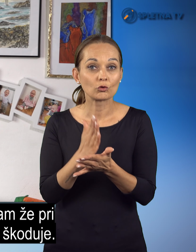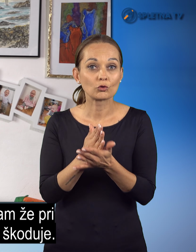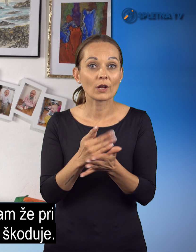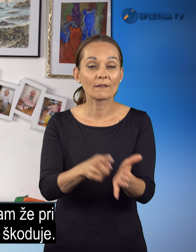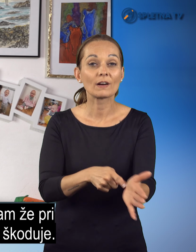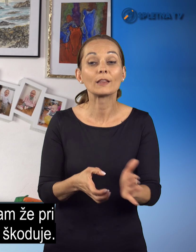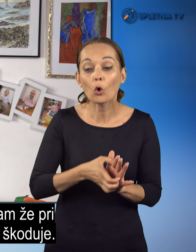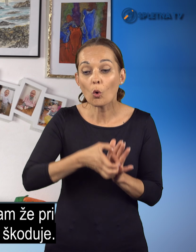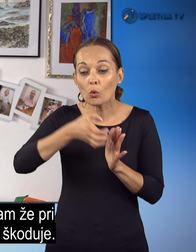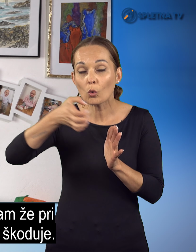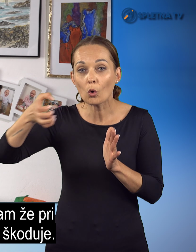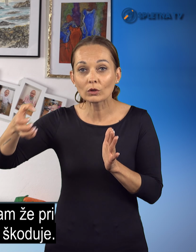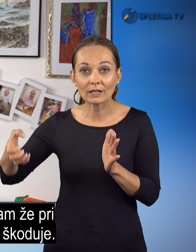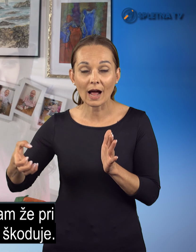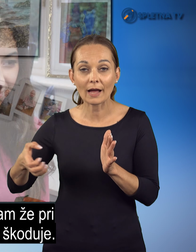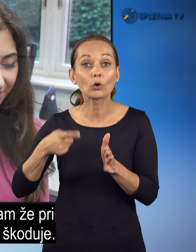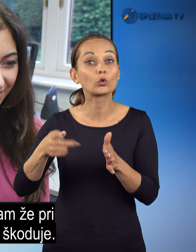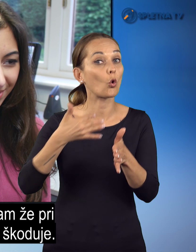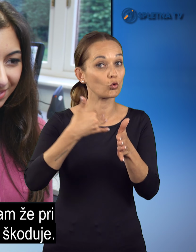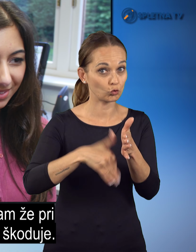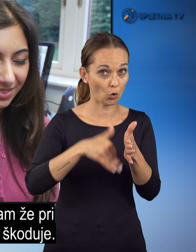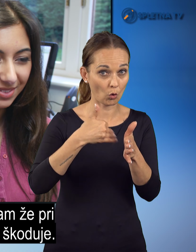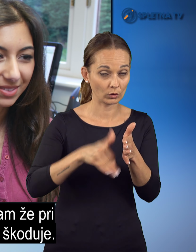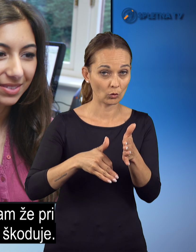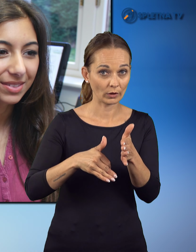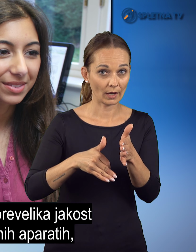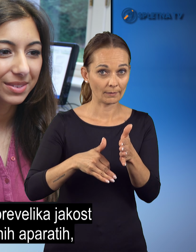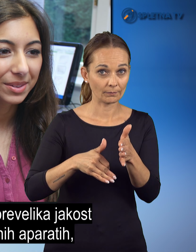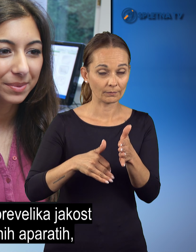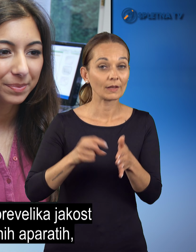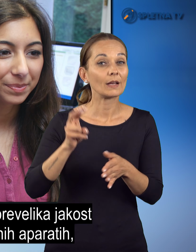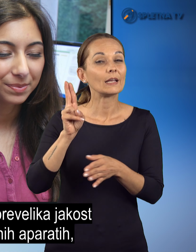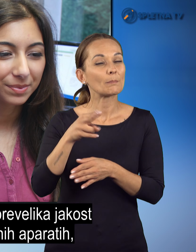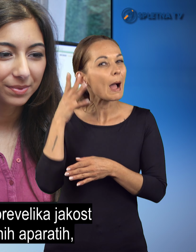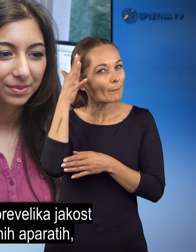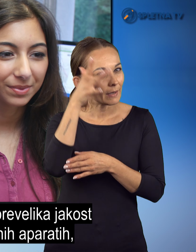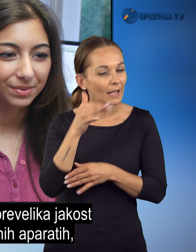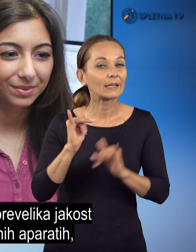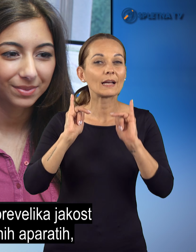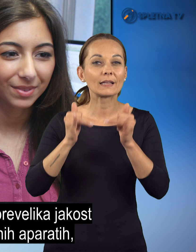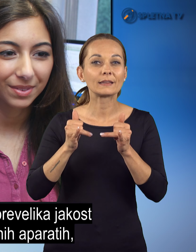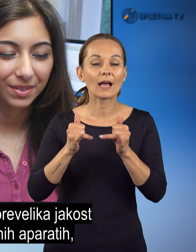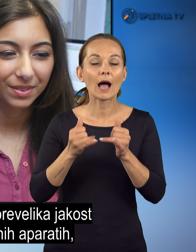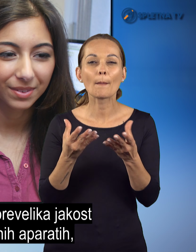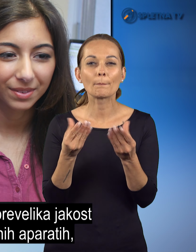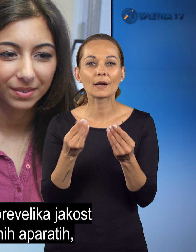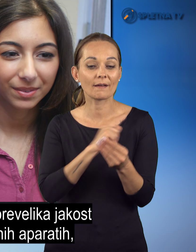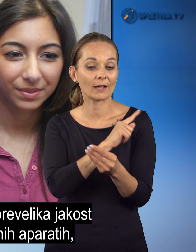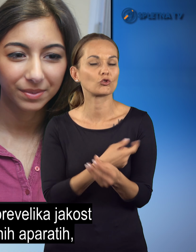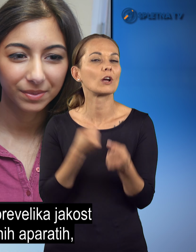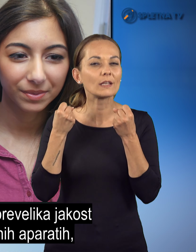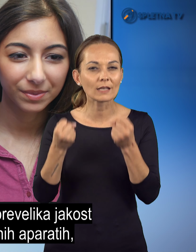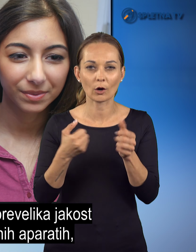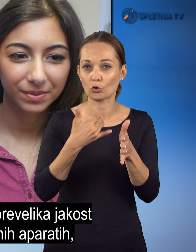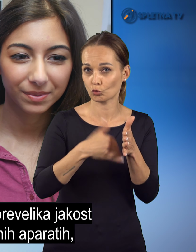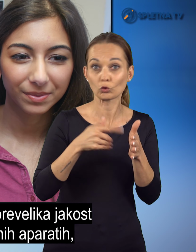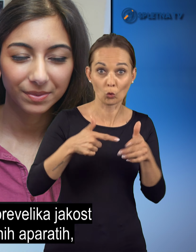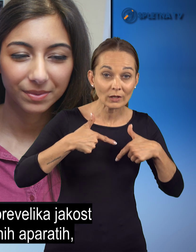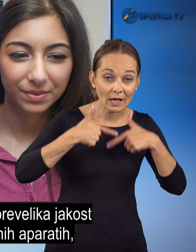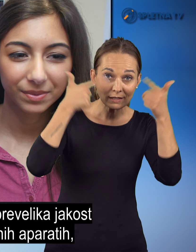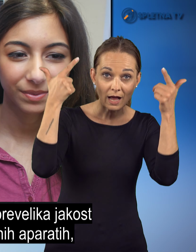ob dolgotrajni uporabi, da vam to škoduje. So mi dali mnenja, da prevelika jakost škoduje, kar